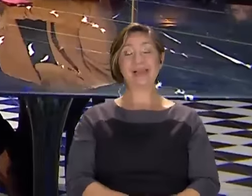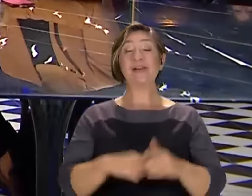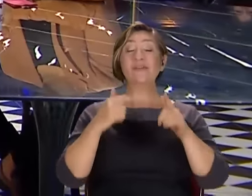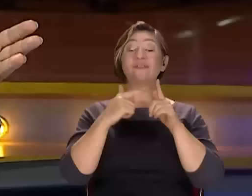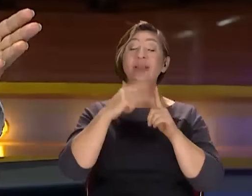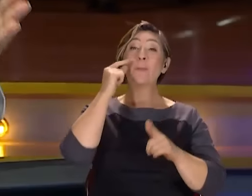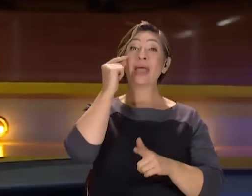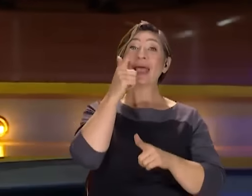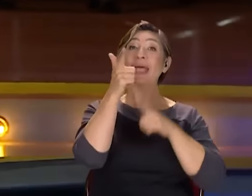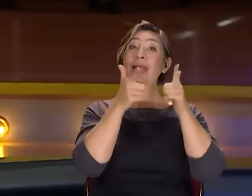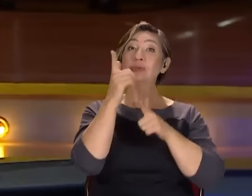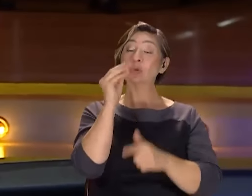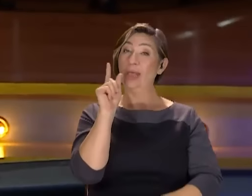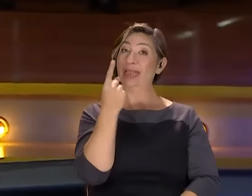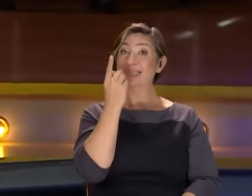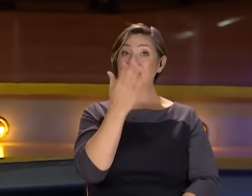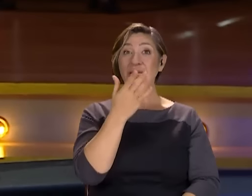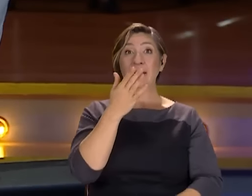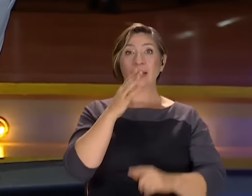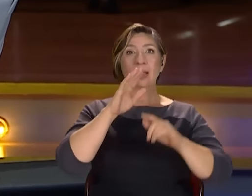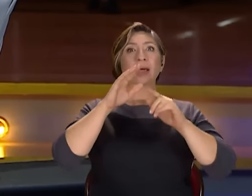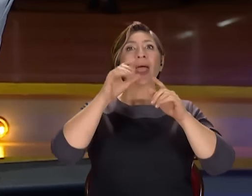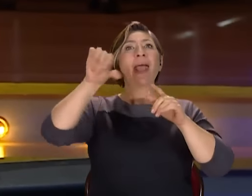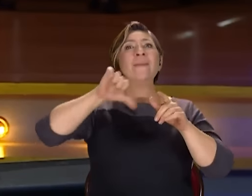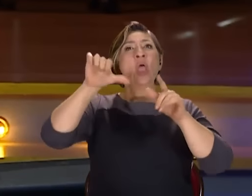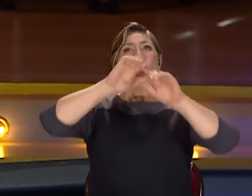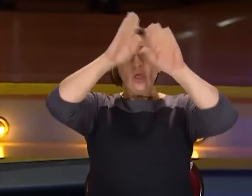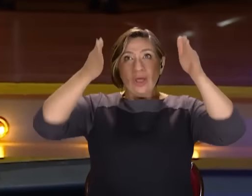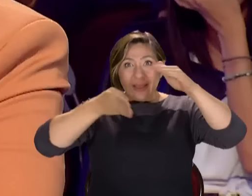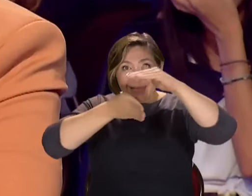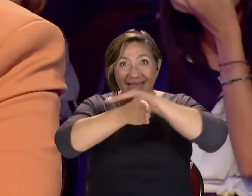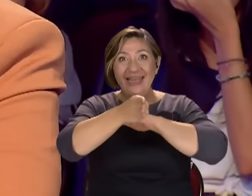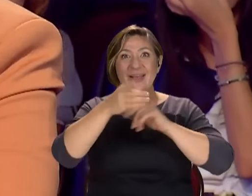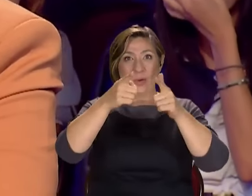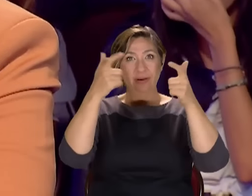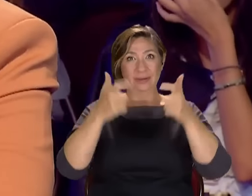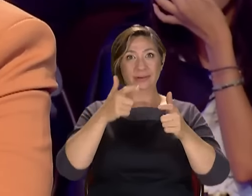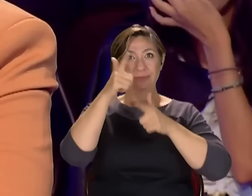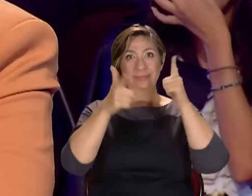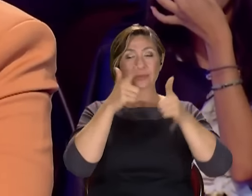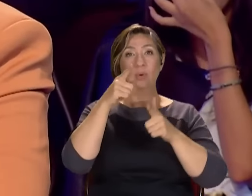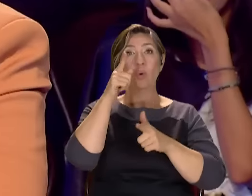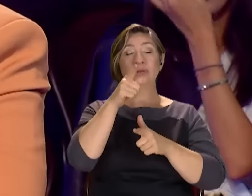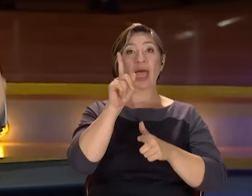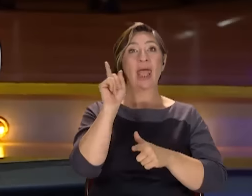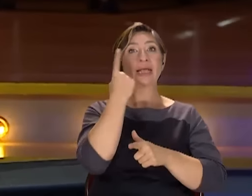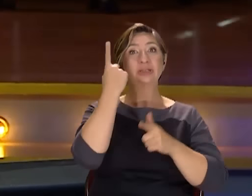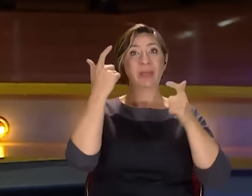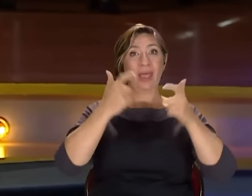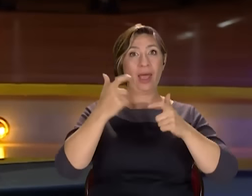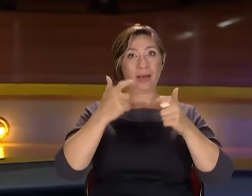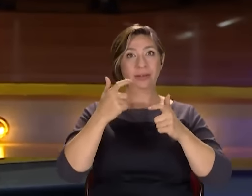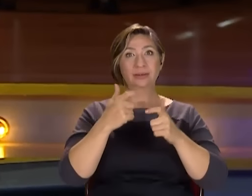Fatih Bey, klibiniz de çok ilginç. Kapalı Çarşı'nın üstünde çekiyorsunuz. Evet. İlk görüntüleriniz oradan. Şimdi orası da ilginç bir